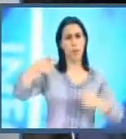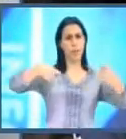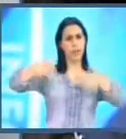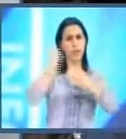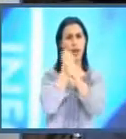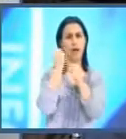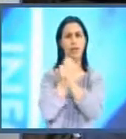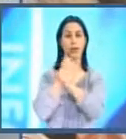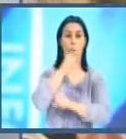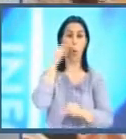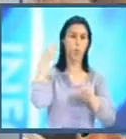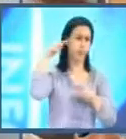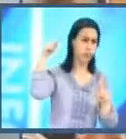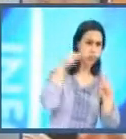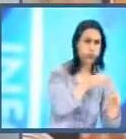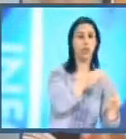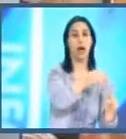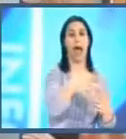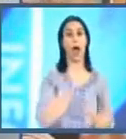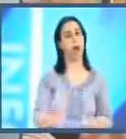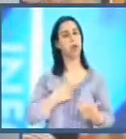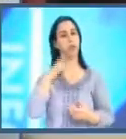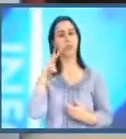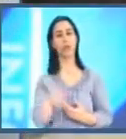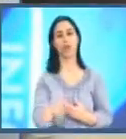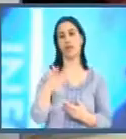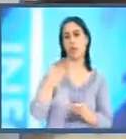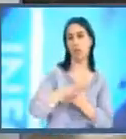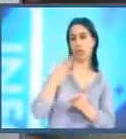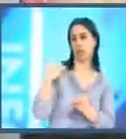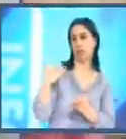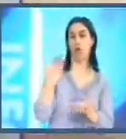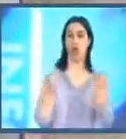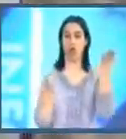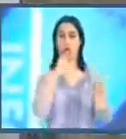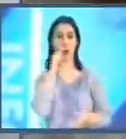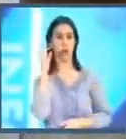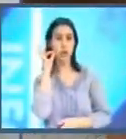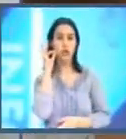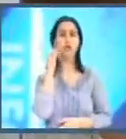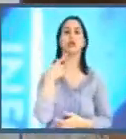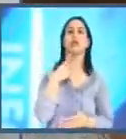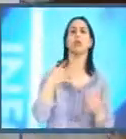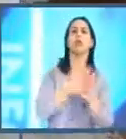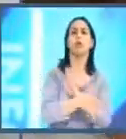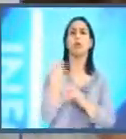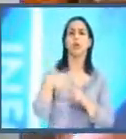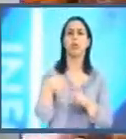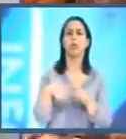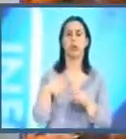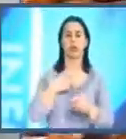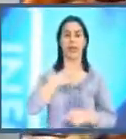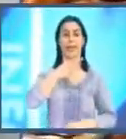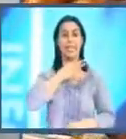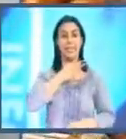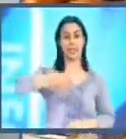donava en homes, ara trobem que s'està equiparant en els darrers mesos entre ambdós sexes. Això és fruit de que la crisi està afectant